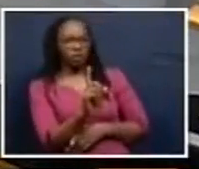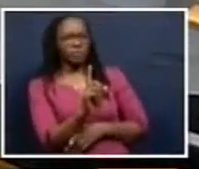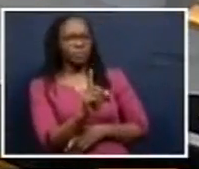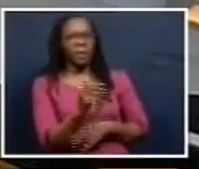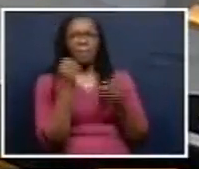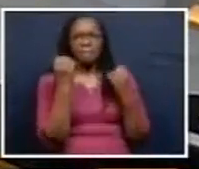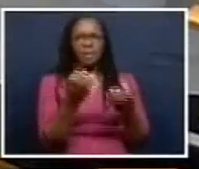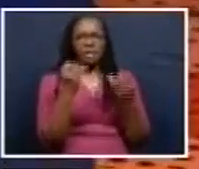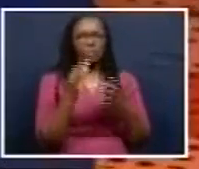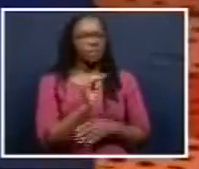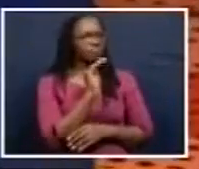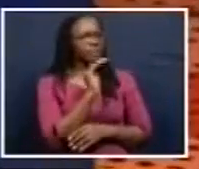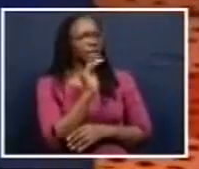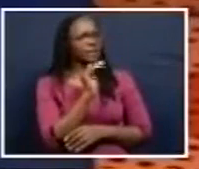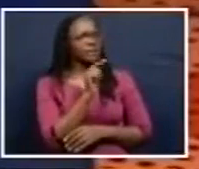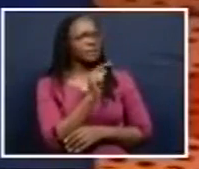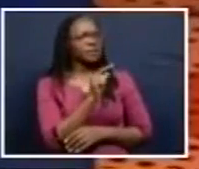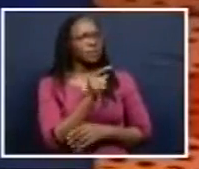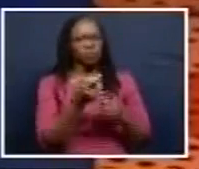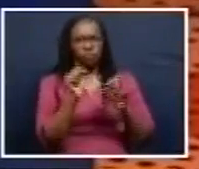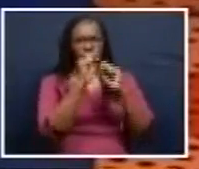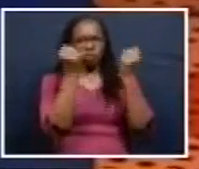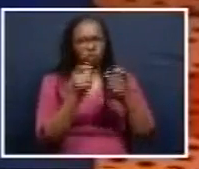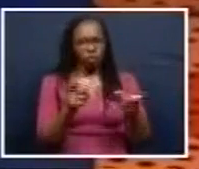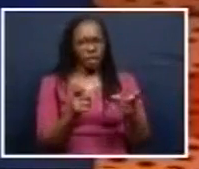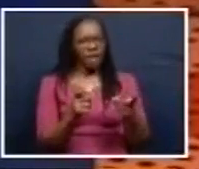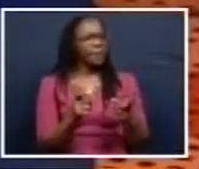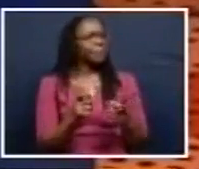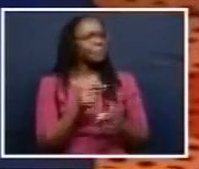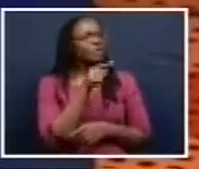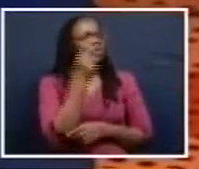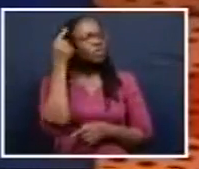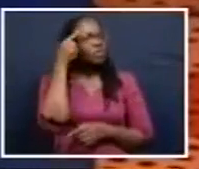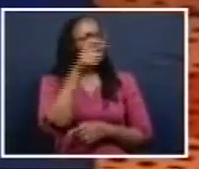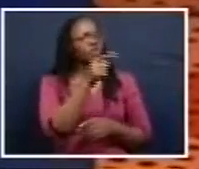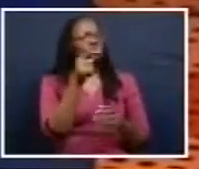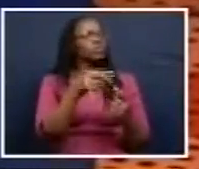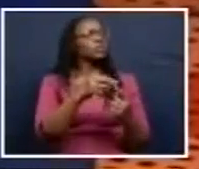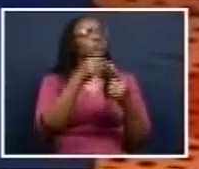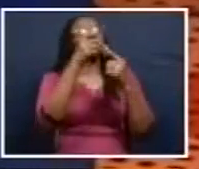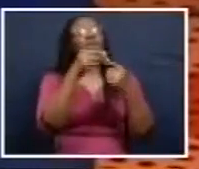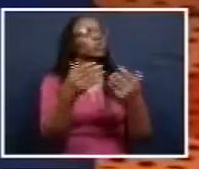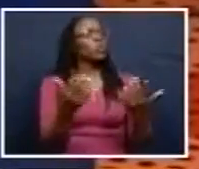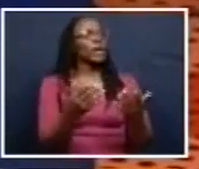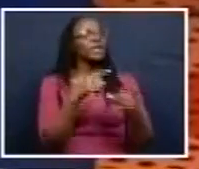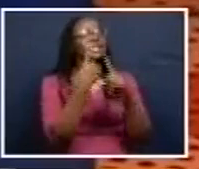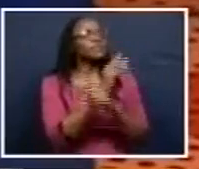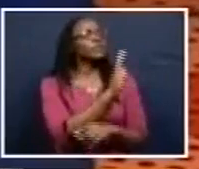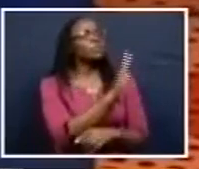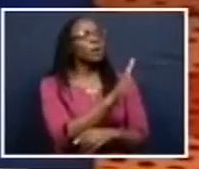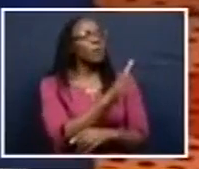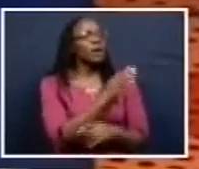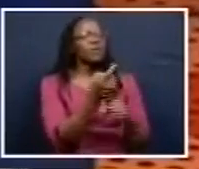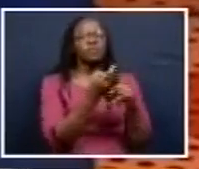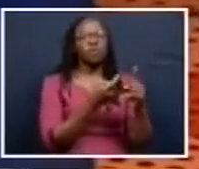tumepata maswali mengi kwa katika mtandao wa kijamii ni nini hicho ambacho unakiona ni tofauti au ni nini hicho ambacho hatuna katika utawala wa